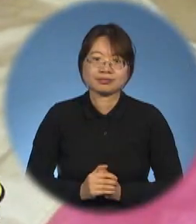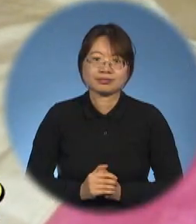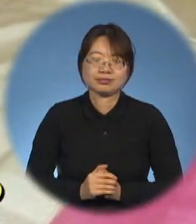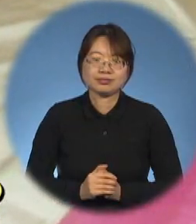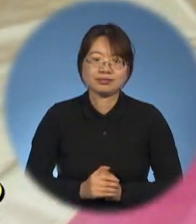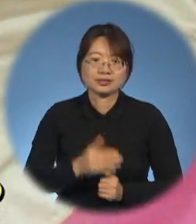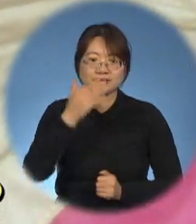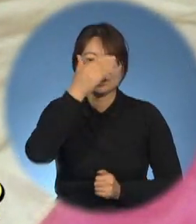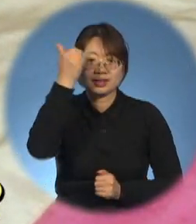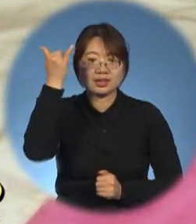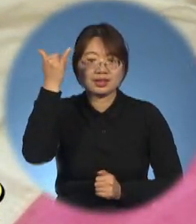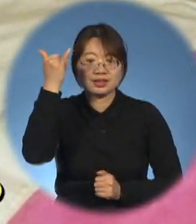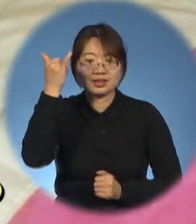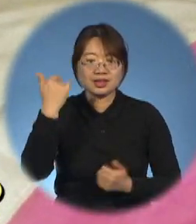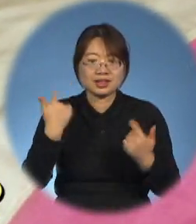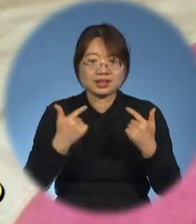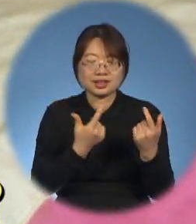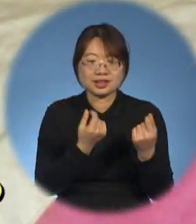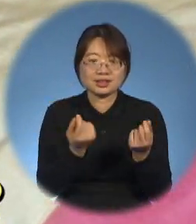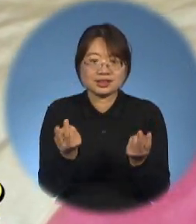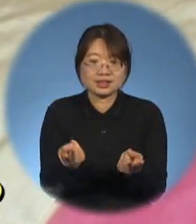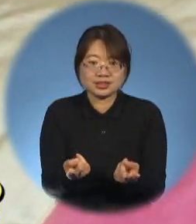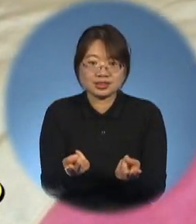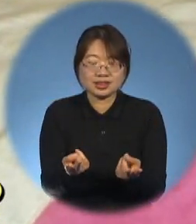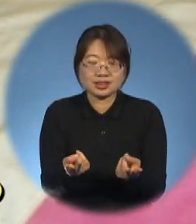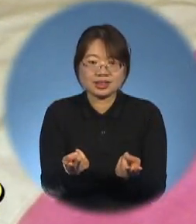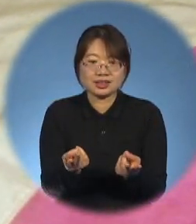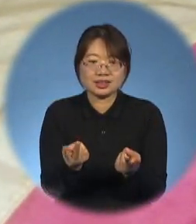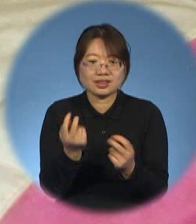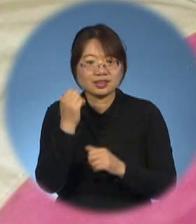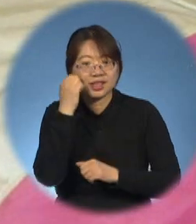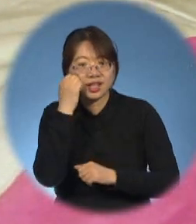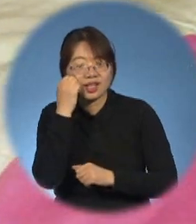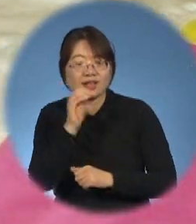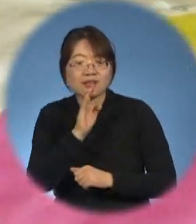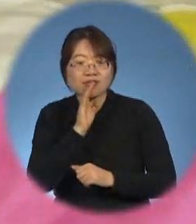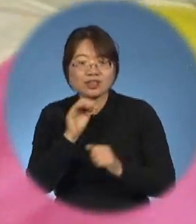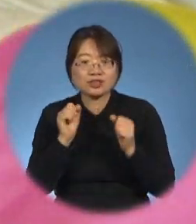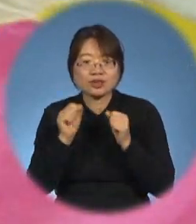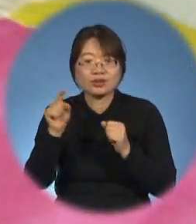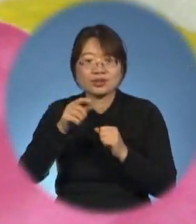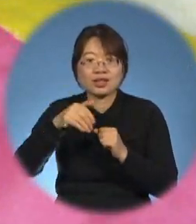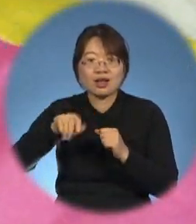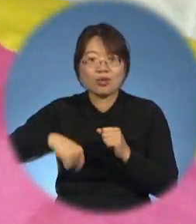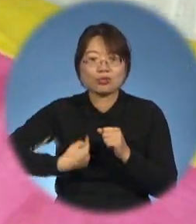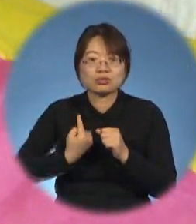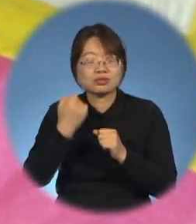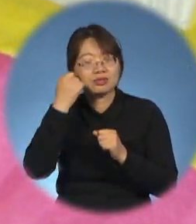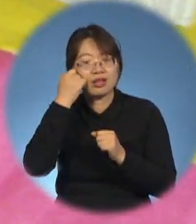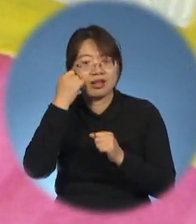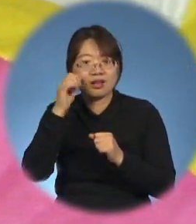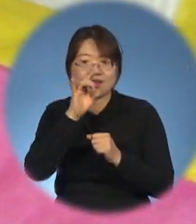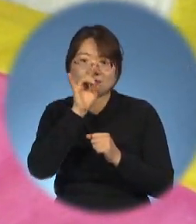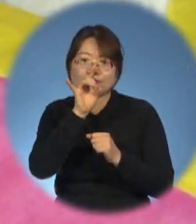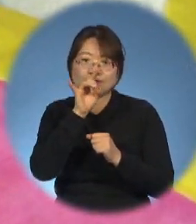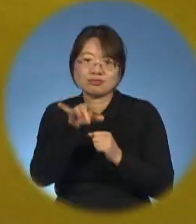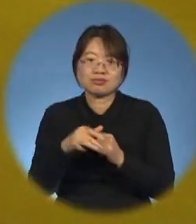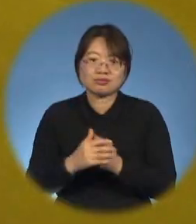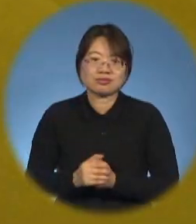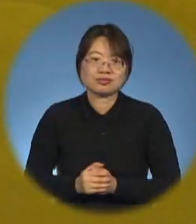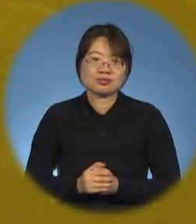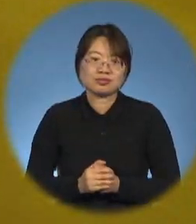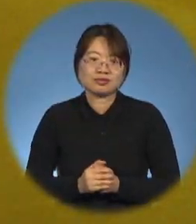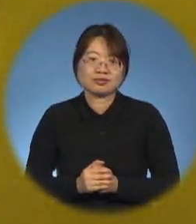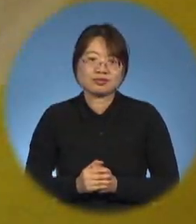하루 짧으니 항상 같은 팀들도 좀 보세요 아촌 태그들을 내려가서 작은거 아